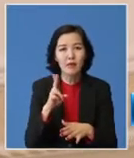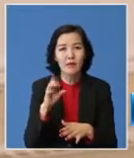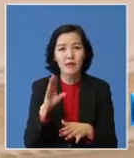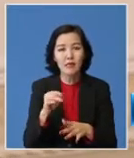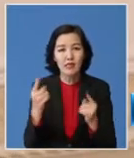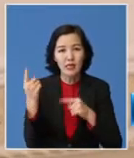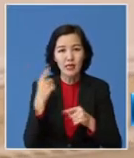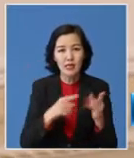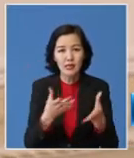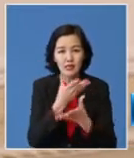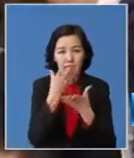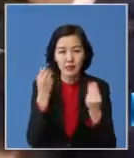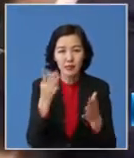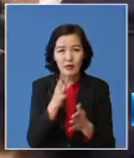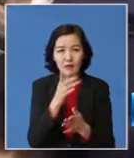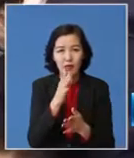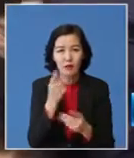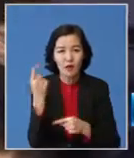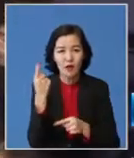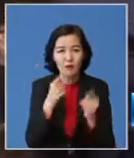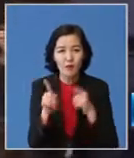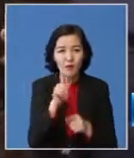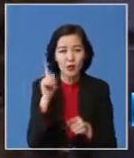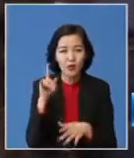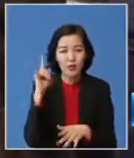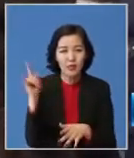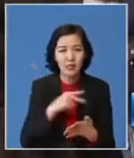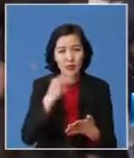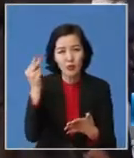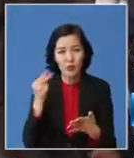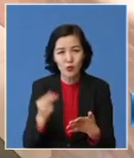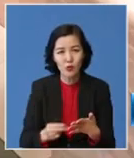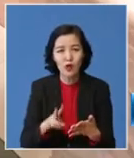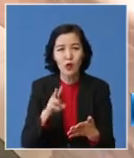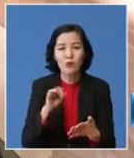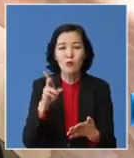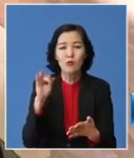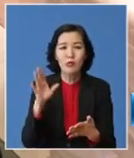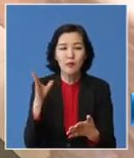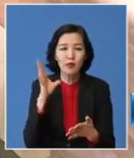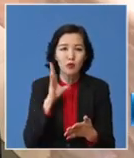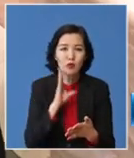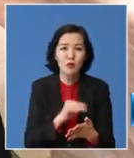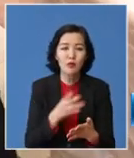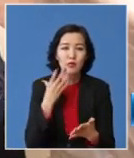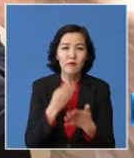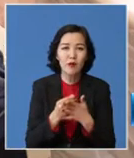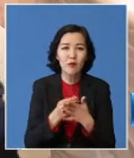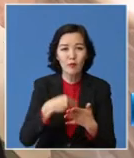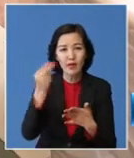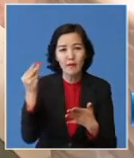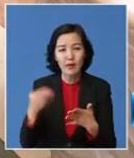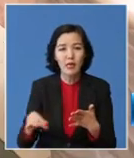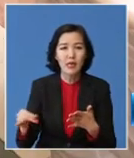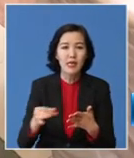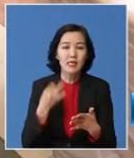Легенда забытых времен». Его автор, молодой казахстанский художник Мадибек Мусабеков, сумел переплести в своем графическом